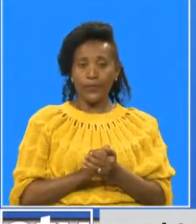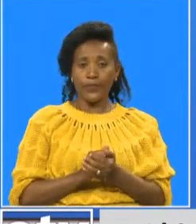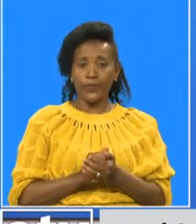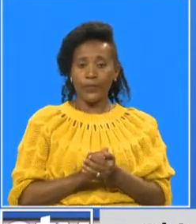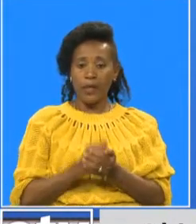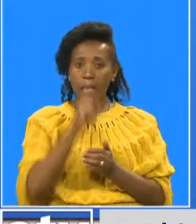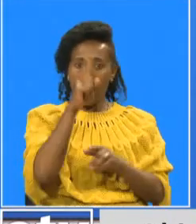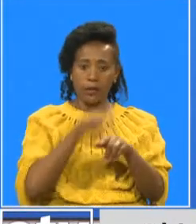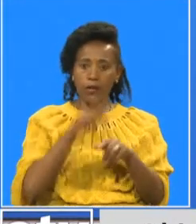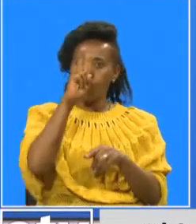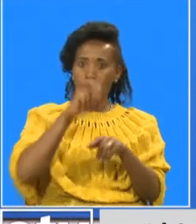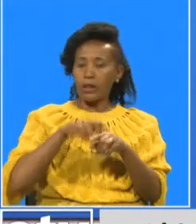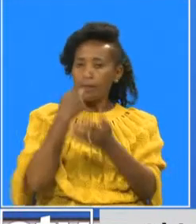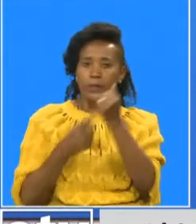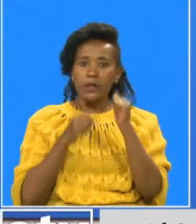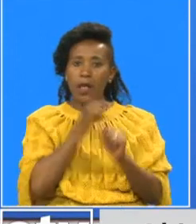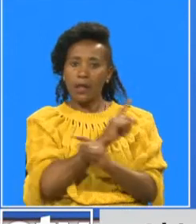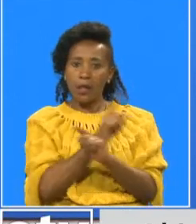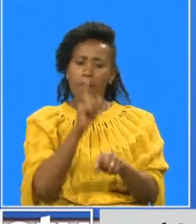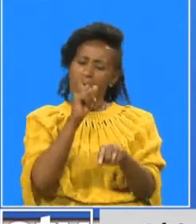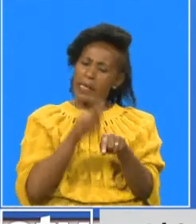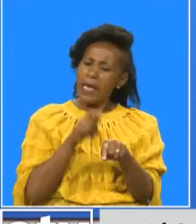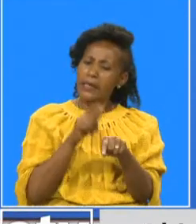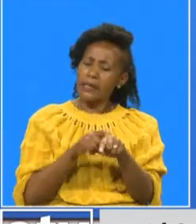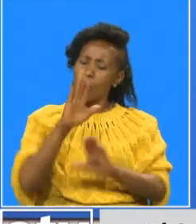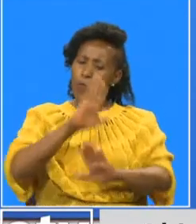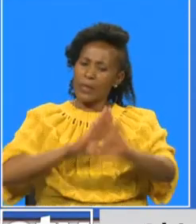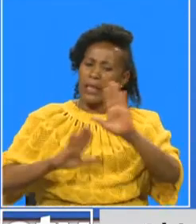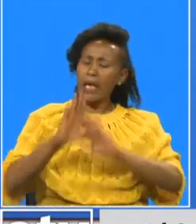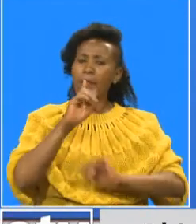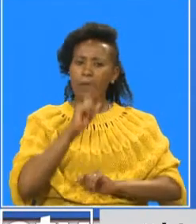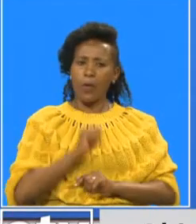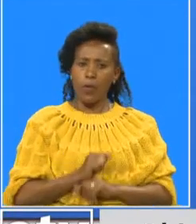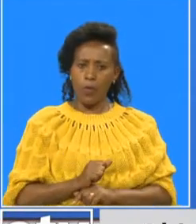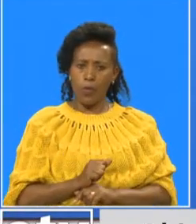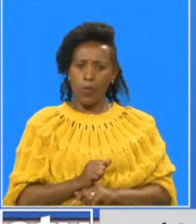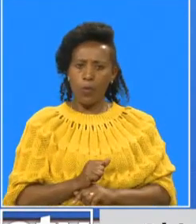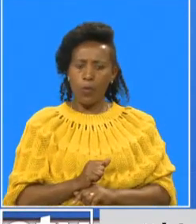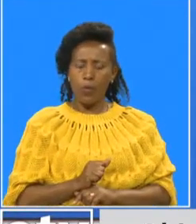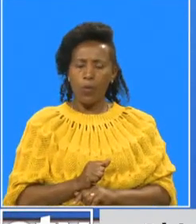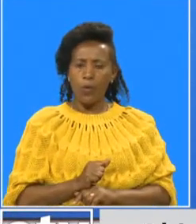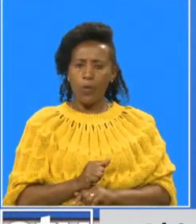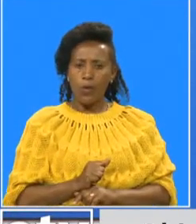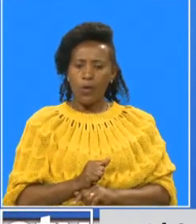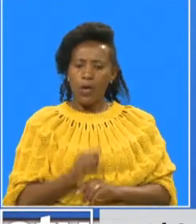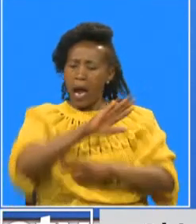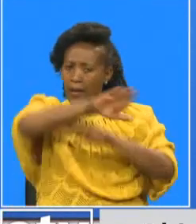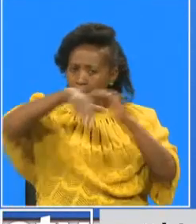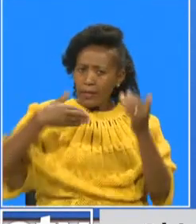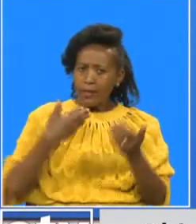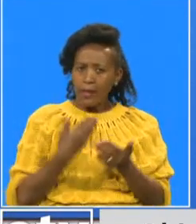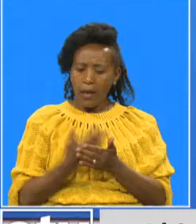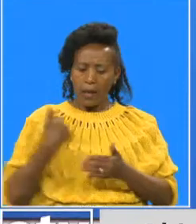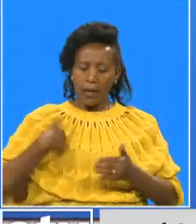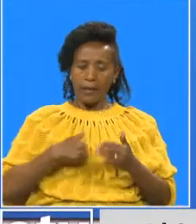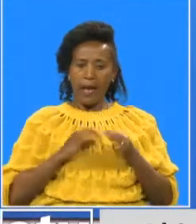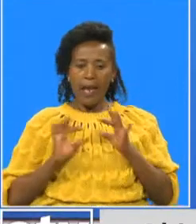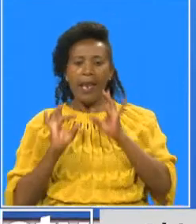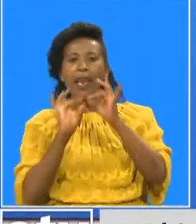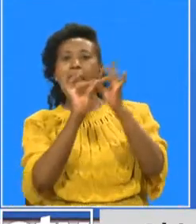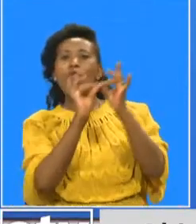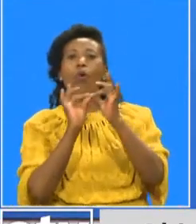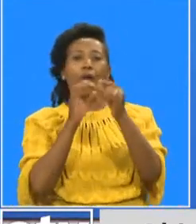የአንድ ጊዜ ሁለት ጊዜ ብቻ ሳይሆን በየጊዜው ነው የምንገመግመውና አጠቃላይ እኛ ኔትወርክ